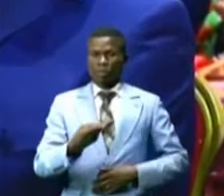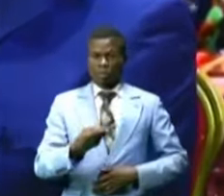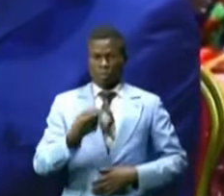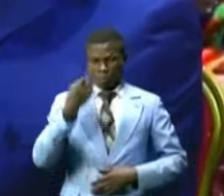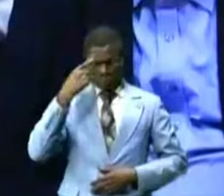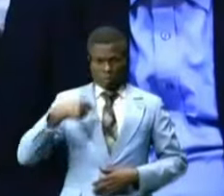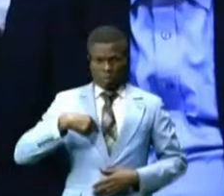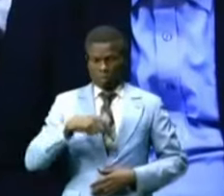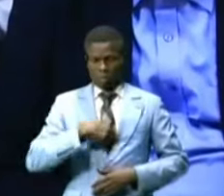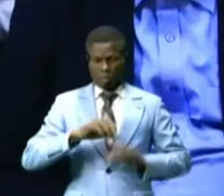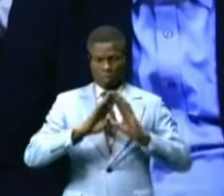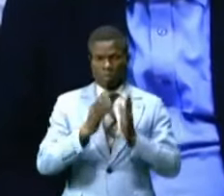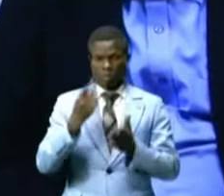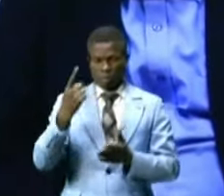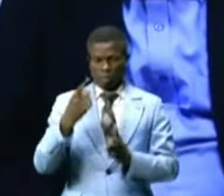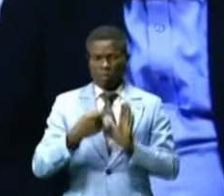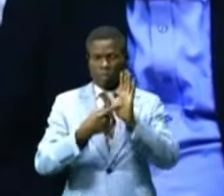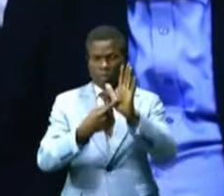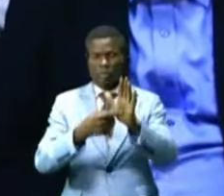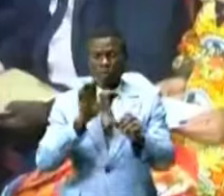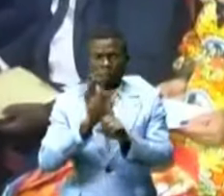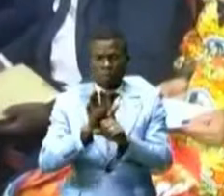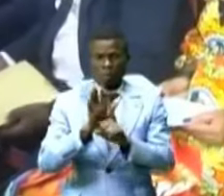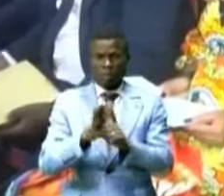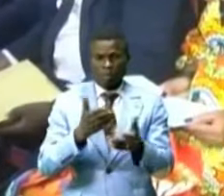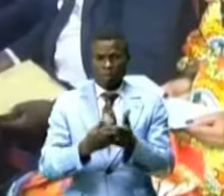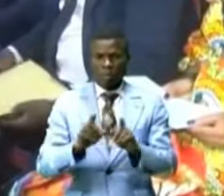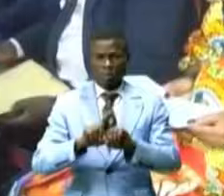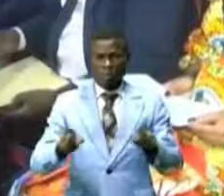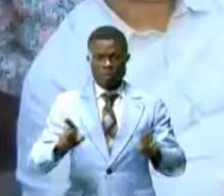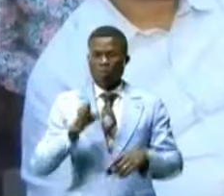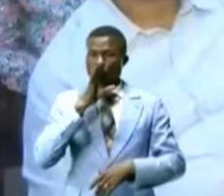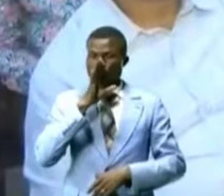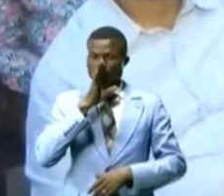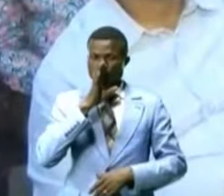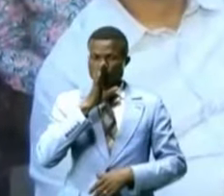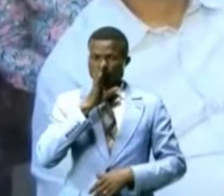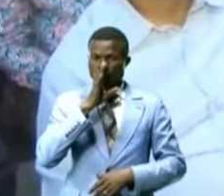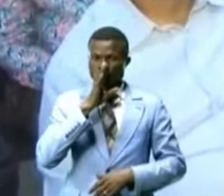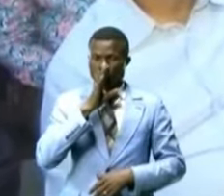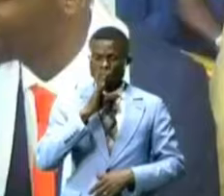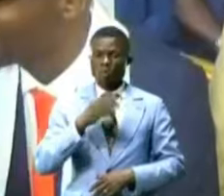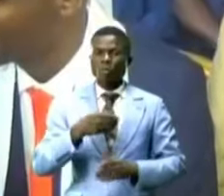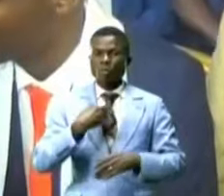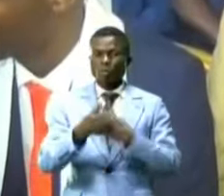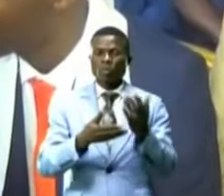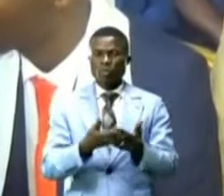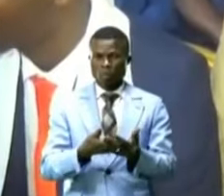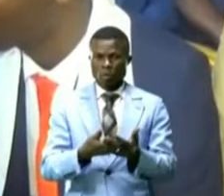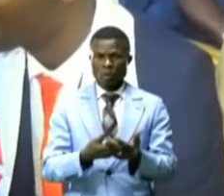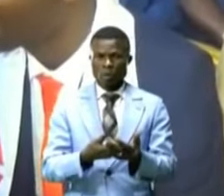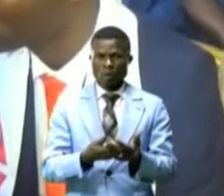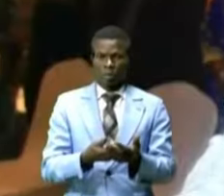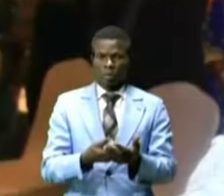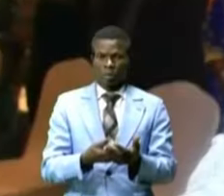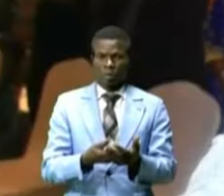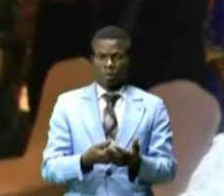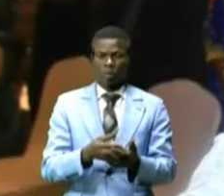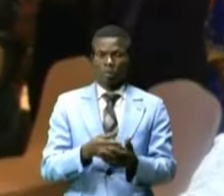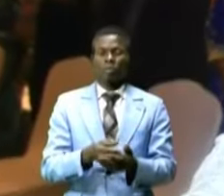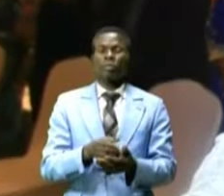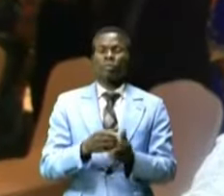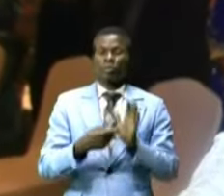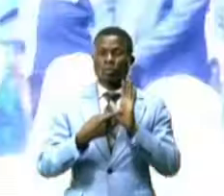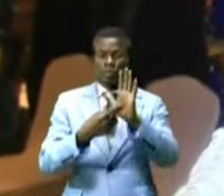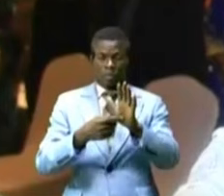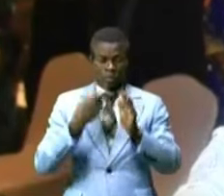commune brille plus brillamment que tout mensonge qui pourrait être concocté. Il est bien visible